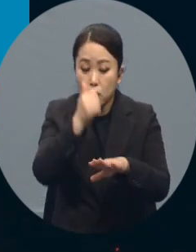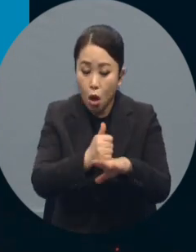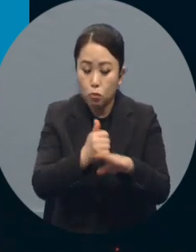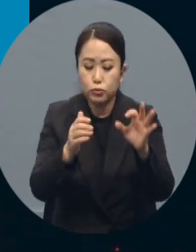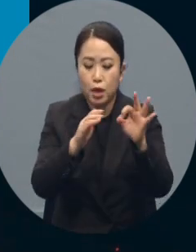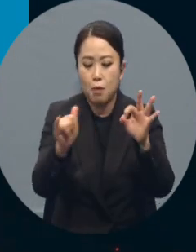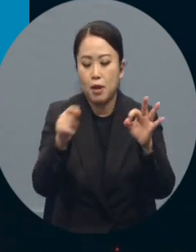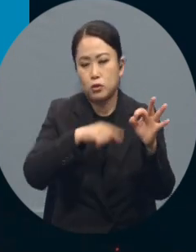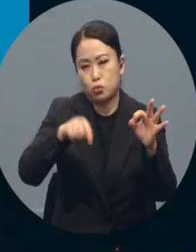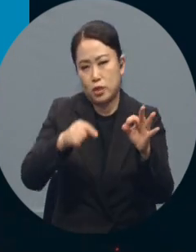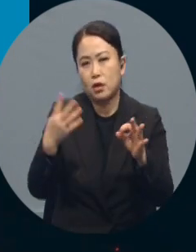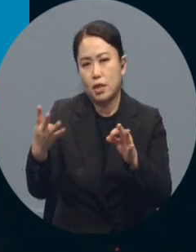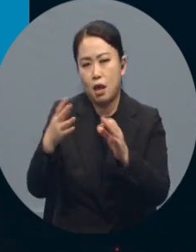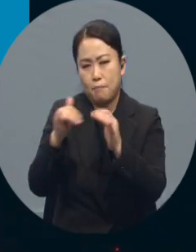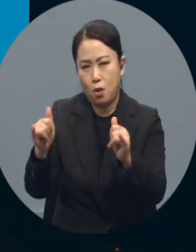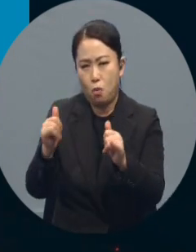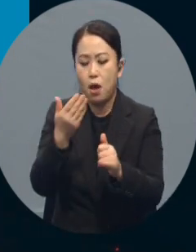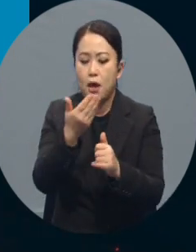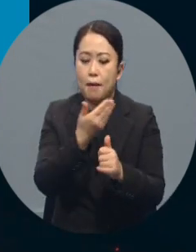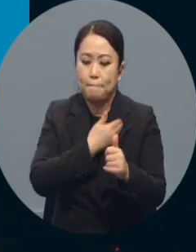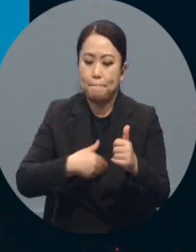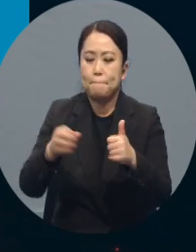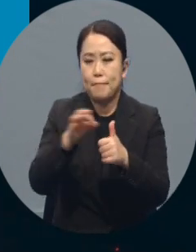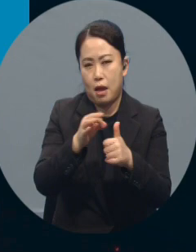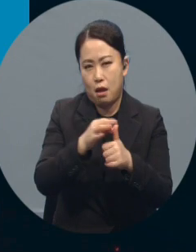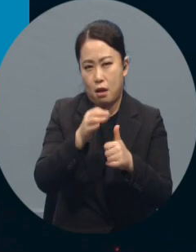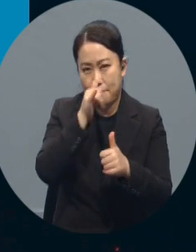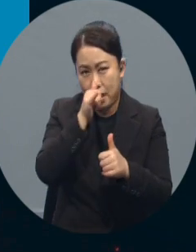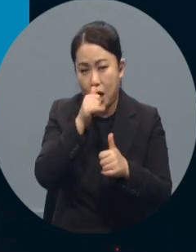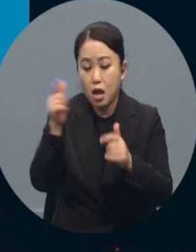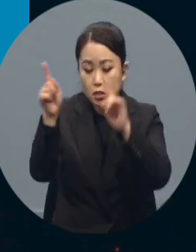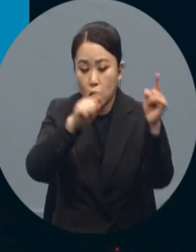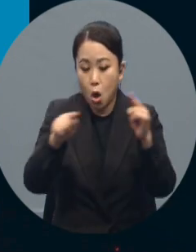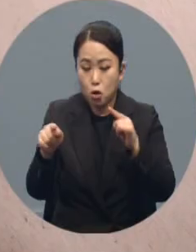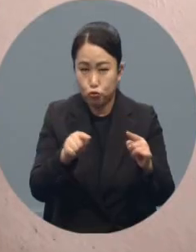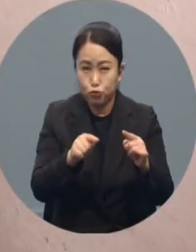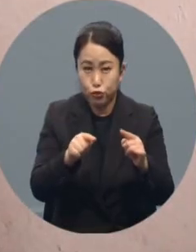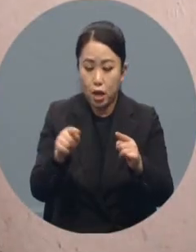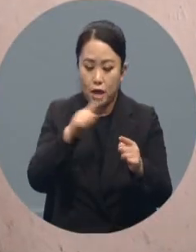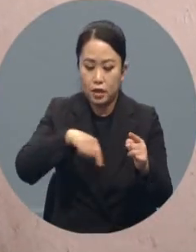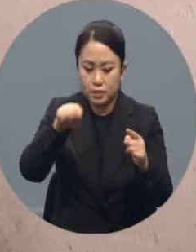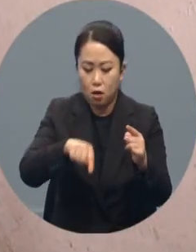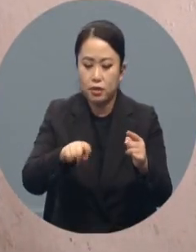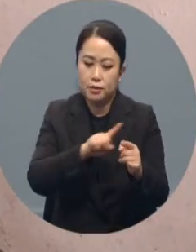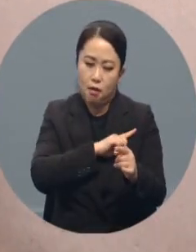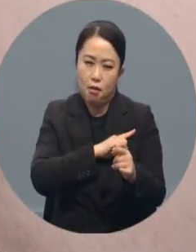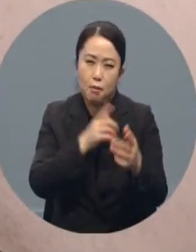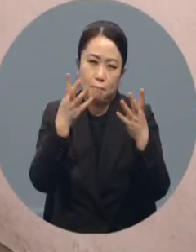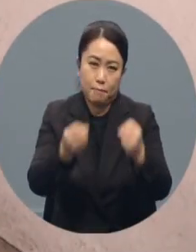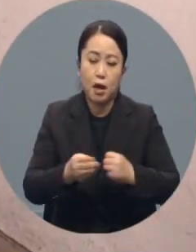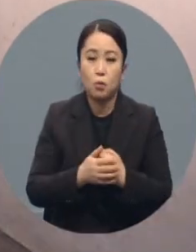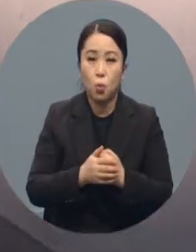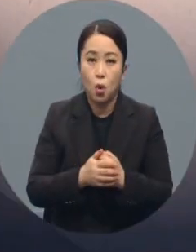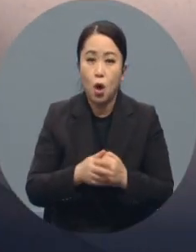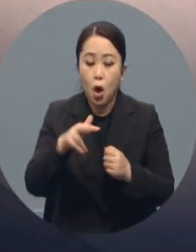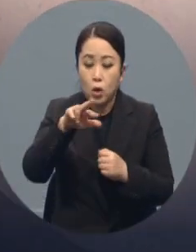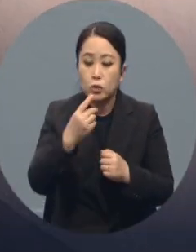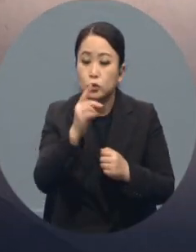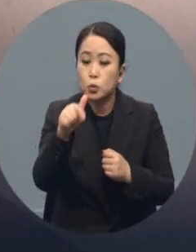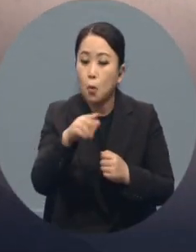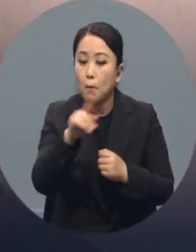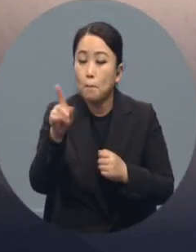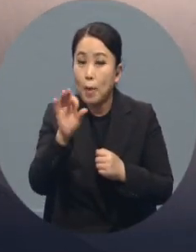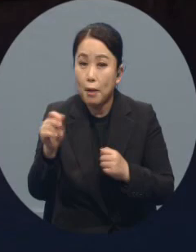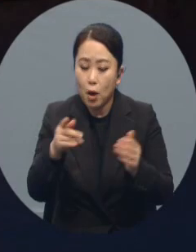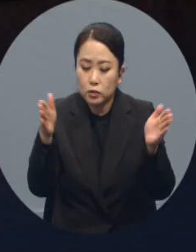꼴입니다 전국 8대 특 광역시 가운데 가장 높습니다 쪽방으로 상징되는 주거복지